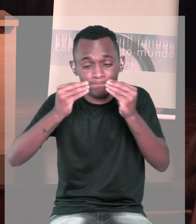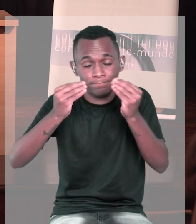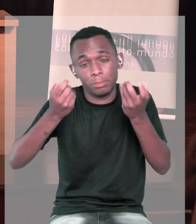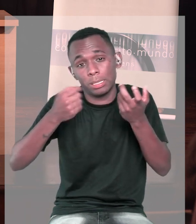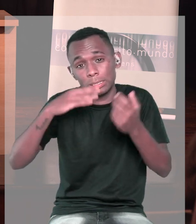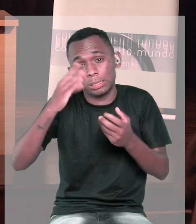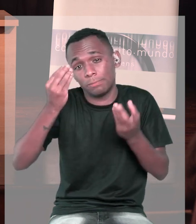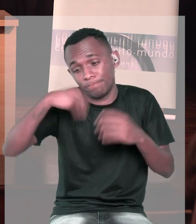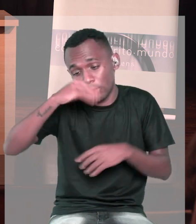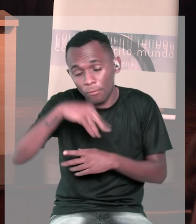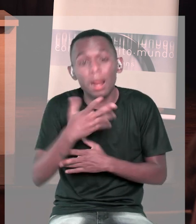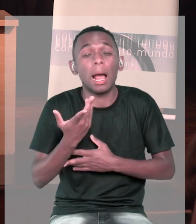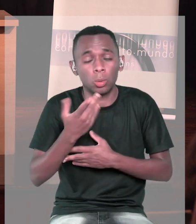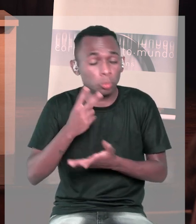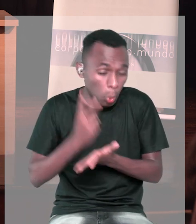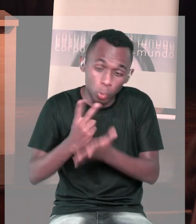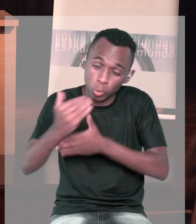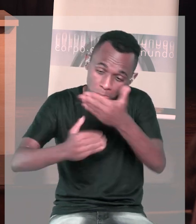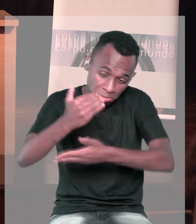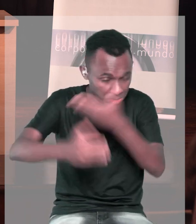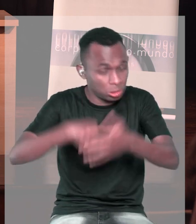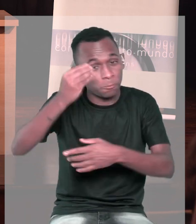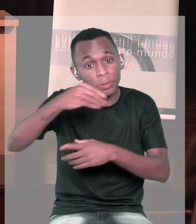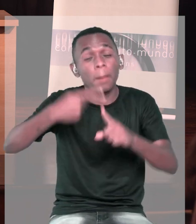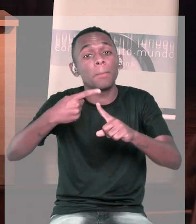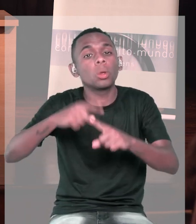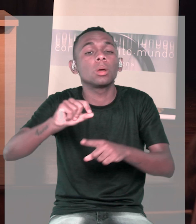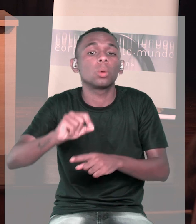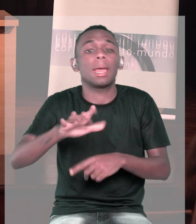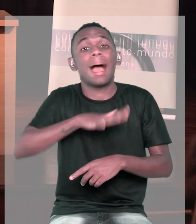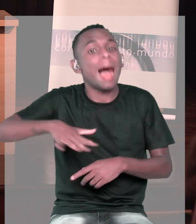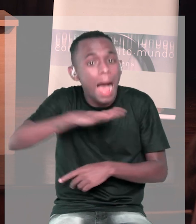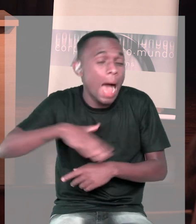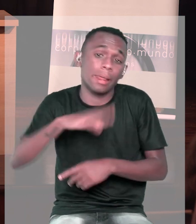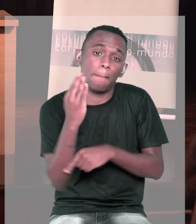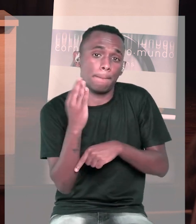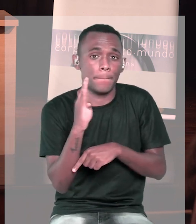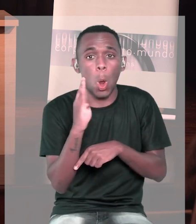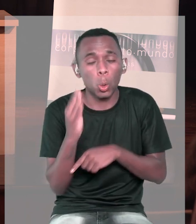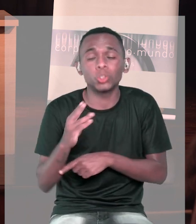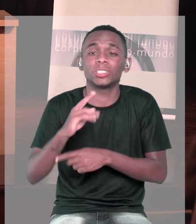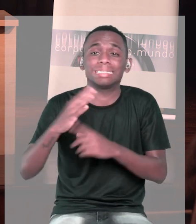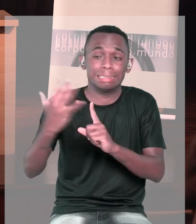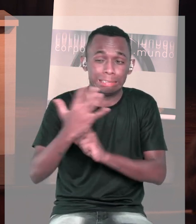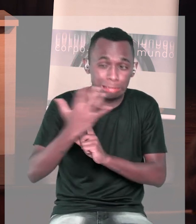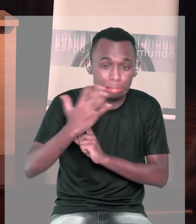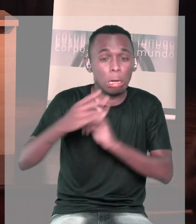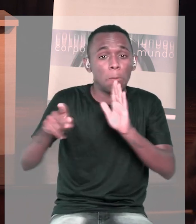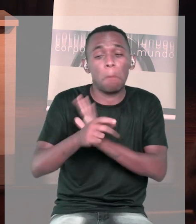gente vai se fragilizar cada vez mais, é porque a microbiótica sofre com o uso indiscriminado